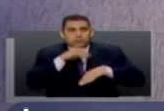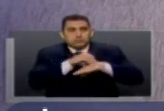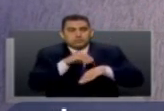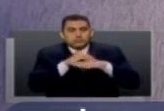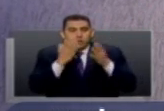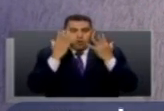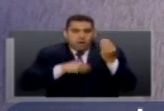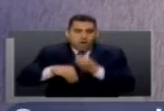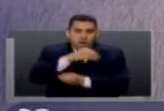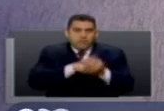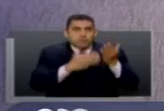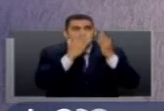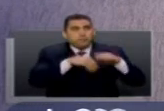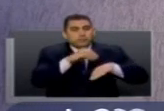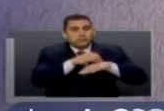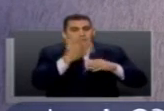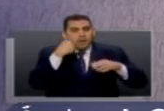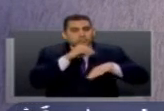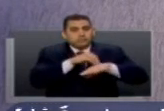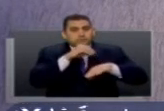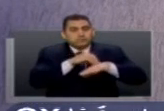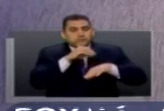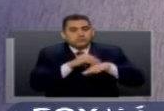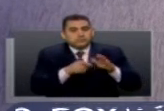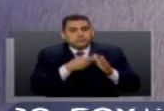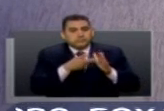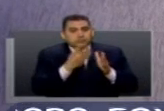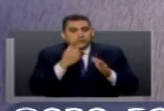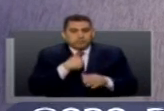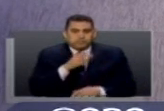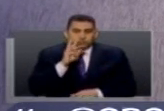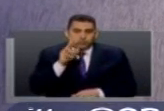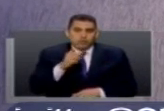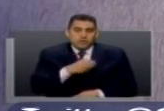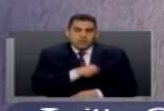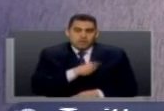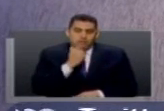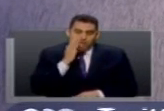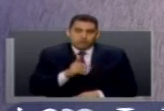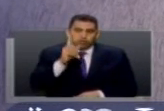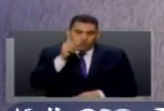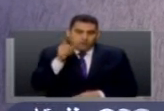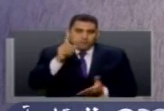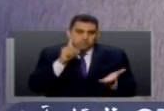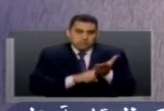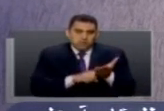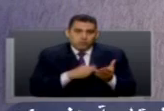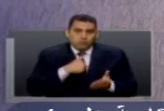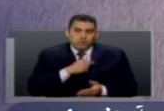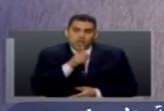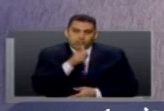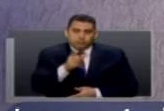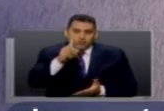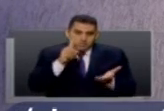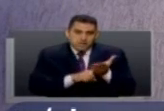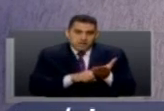يتوجه الى الله هنا وهناك اصدقه انه فعل ذلك واصدق بناء